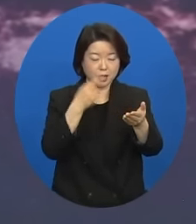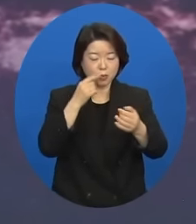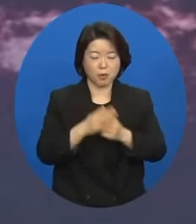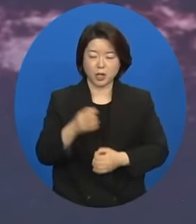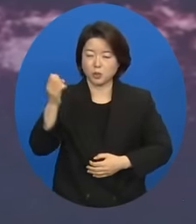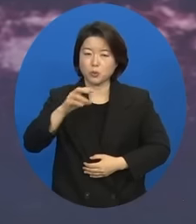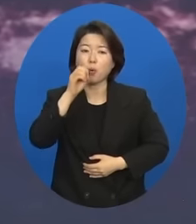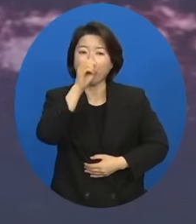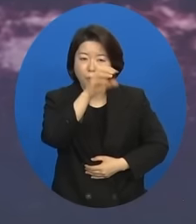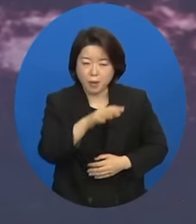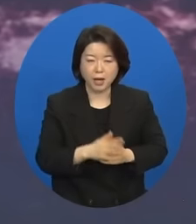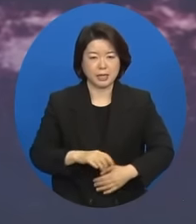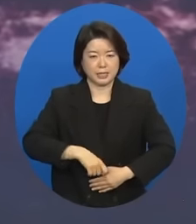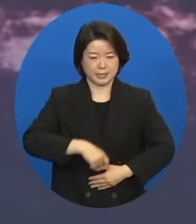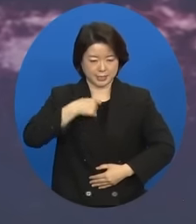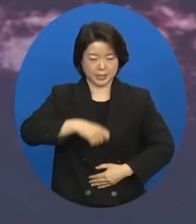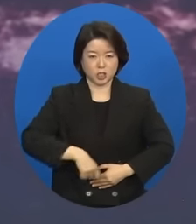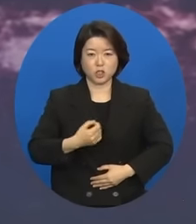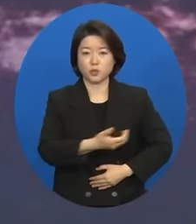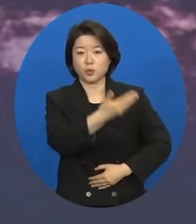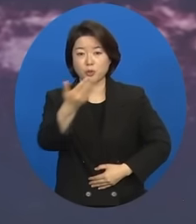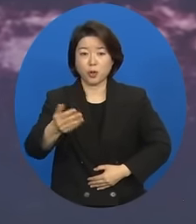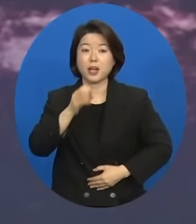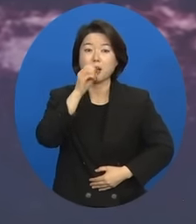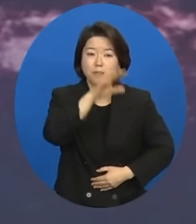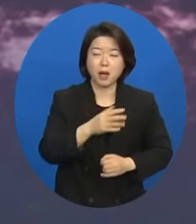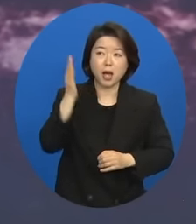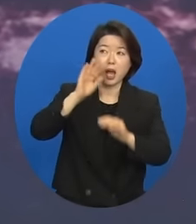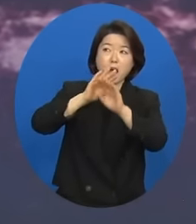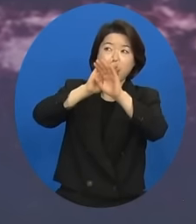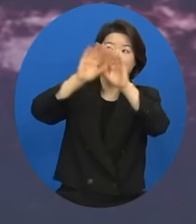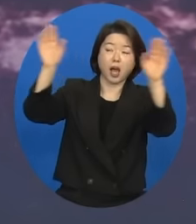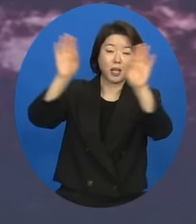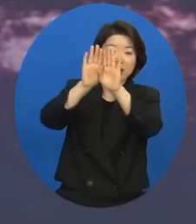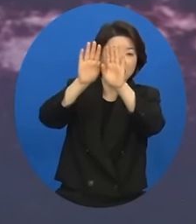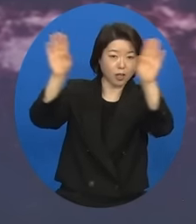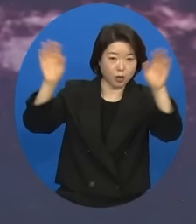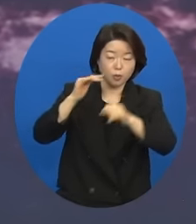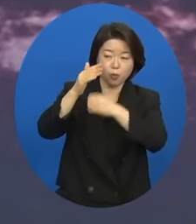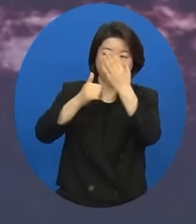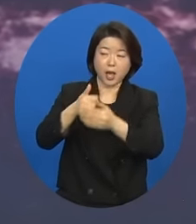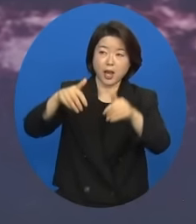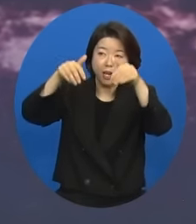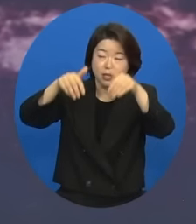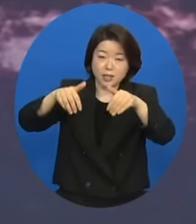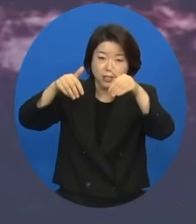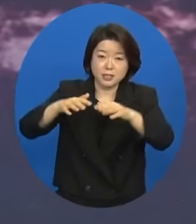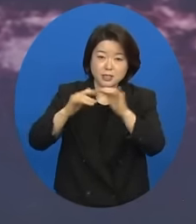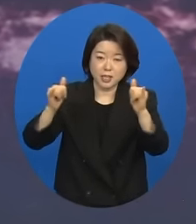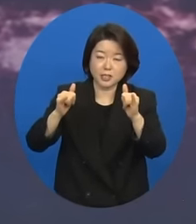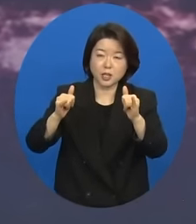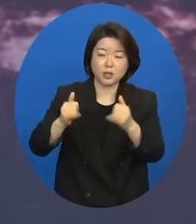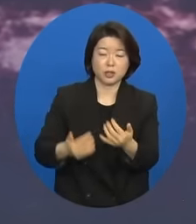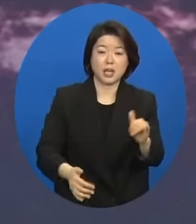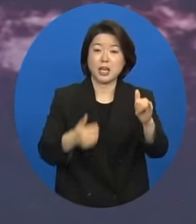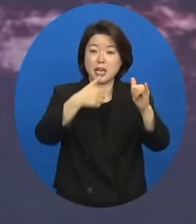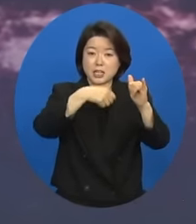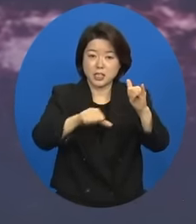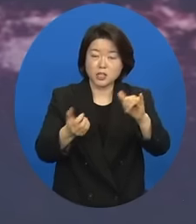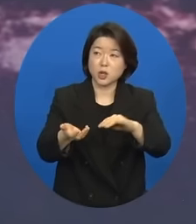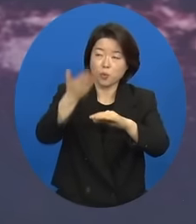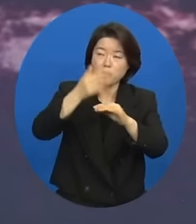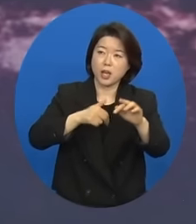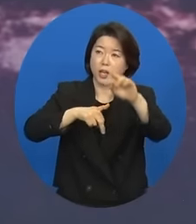이르시되 진실로 진실로 너희에게 이르노니 하늘이 열리고 하나님의 사자들이 인자위 오르락